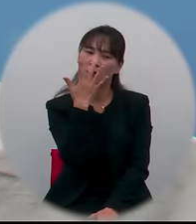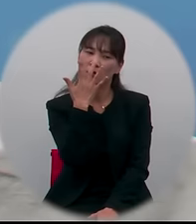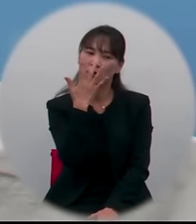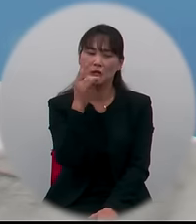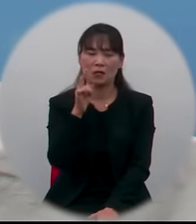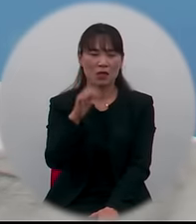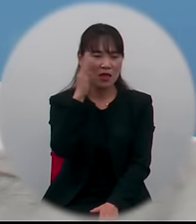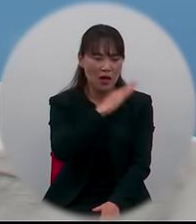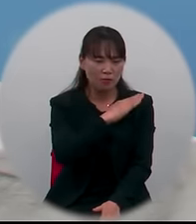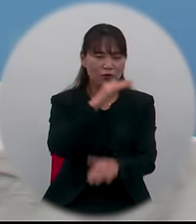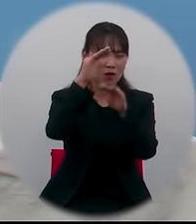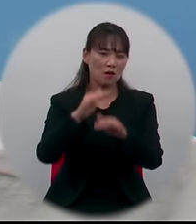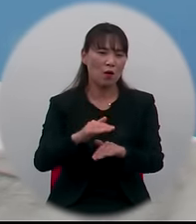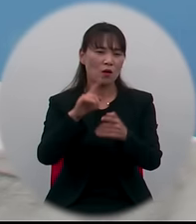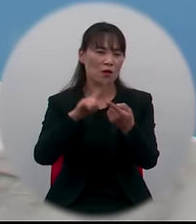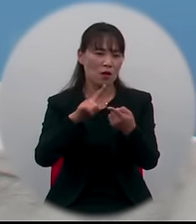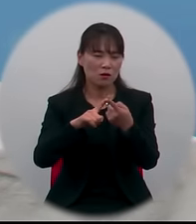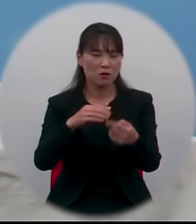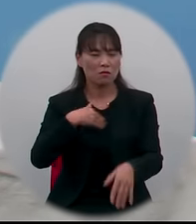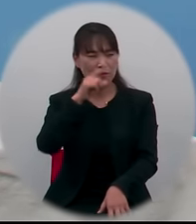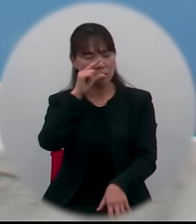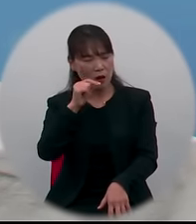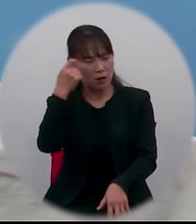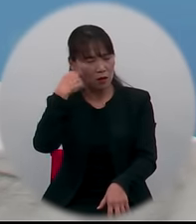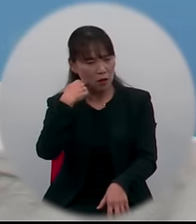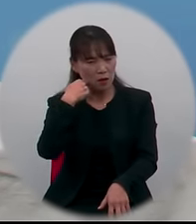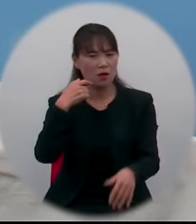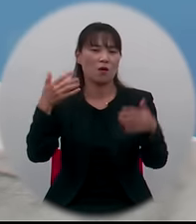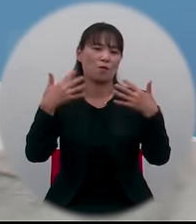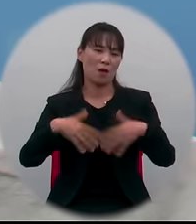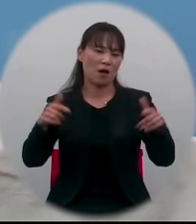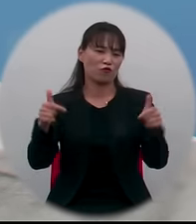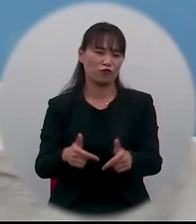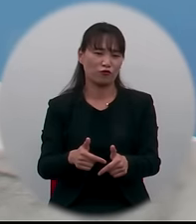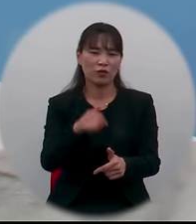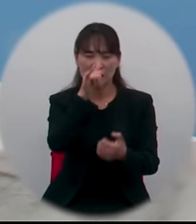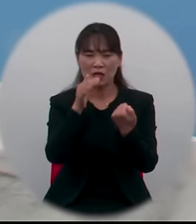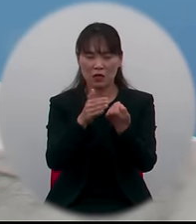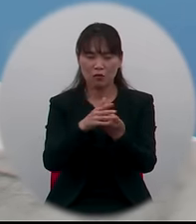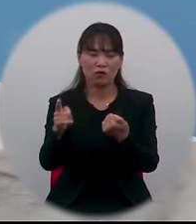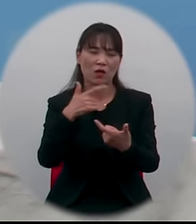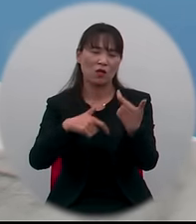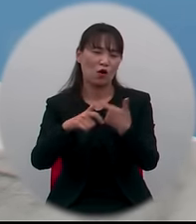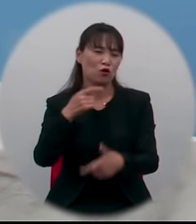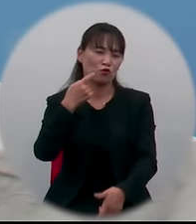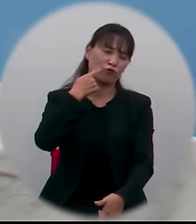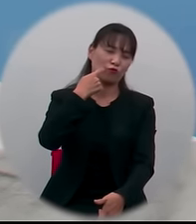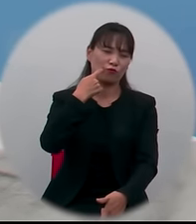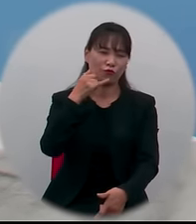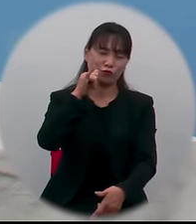유해 자극 내용에 대한 민감도도 약화되는 문제가 크기 때문에 기존의 다른 중독들 다 더